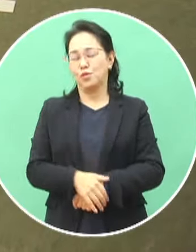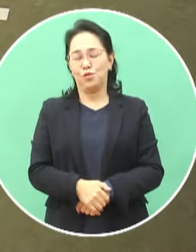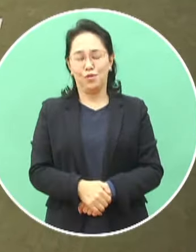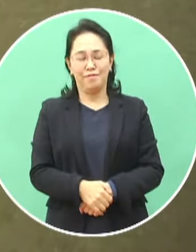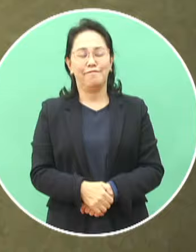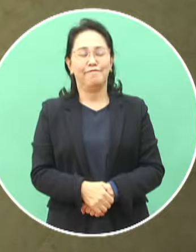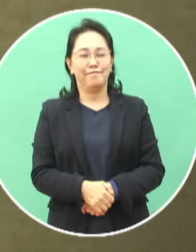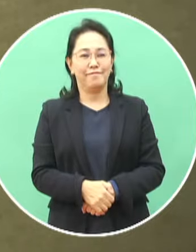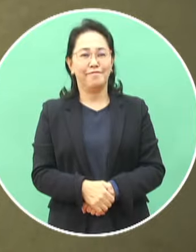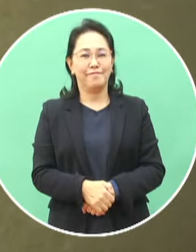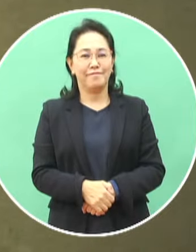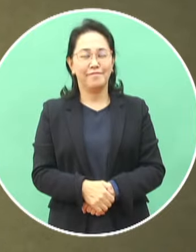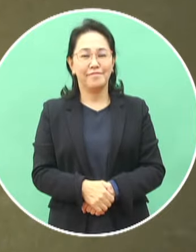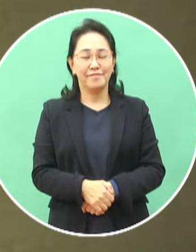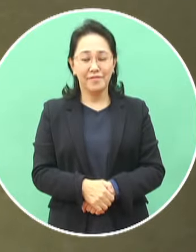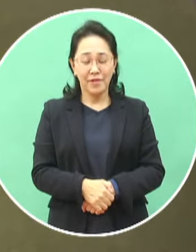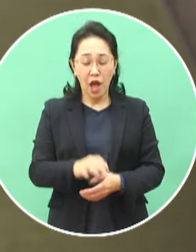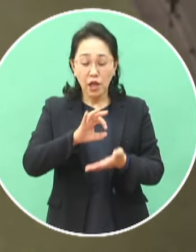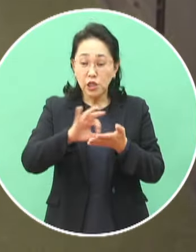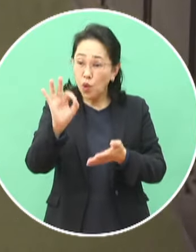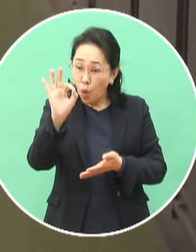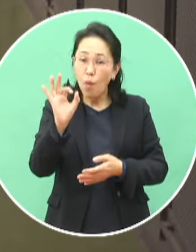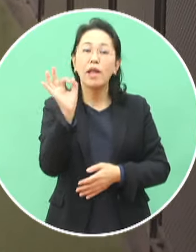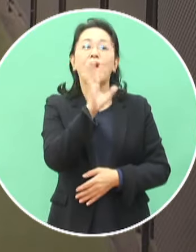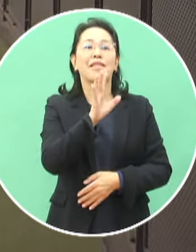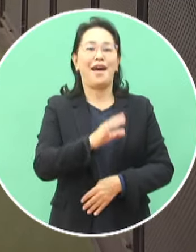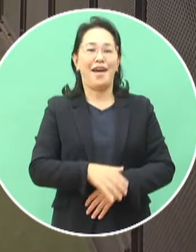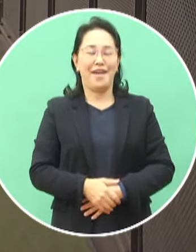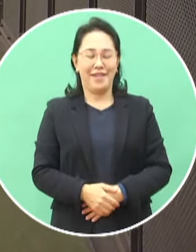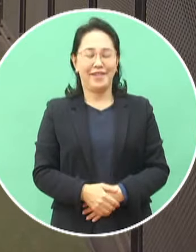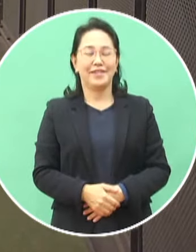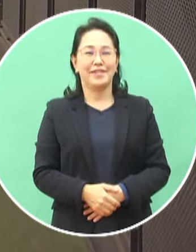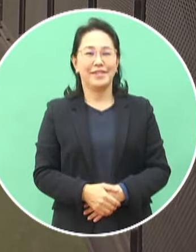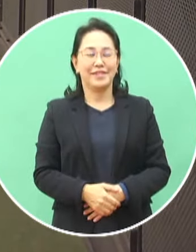。 ちなみに利用料は無料なんです。